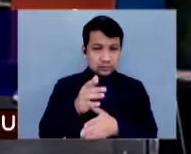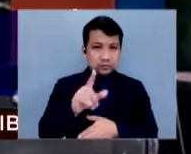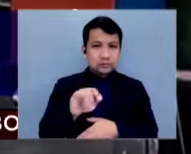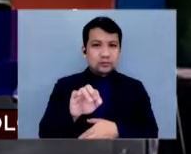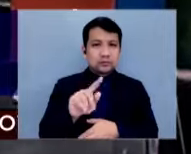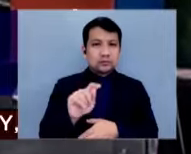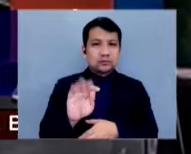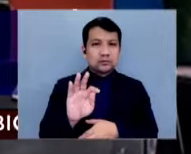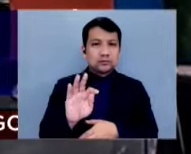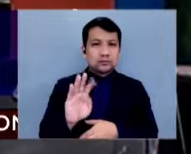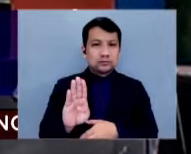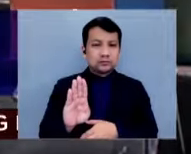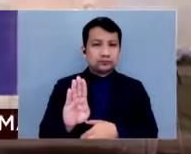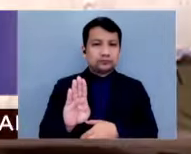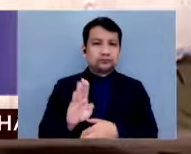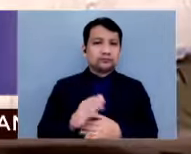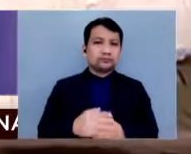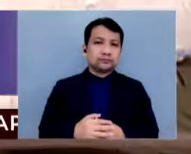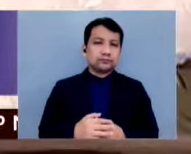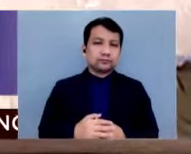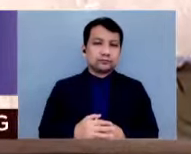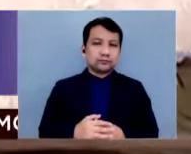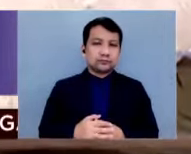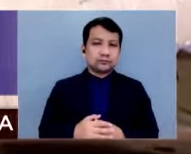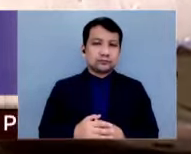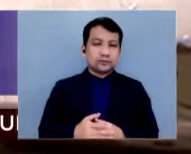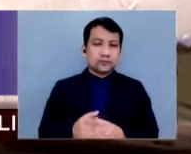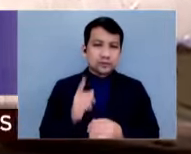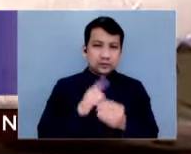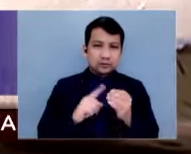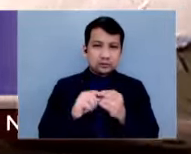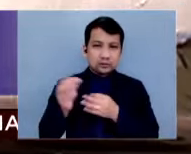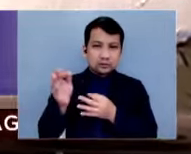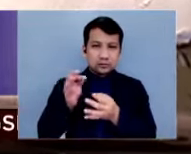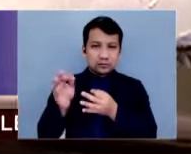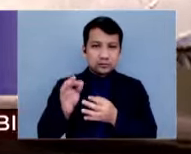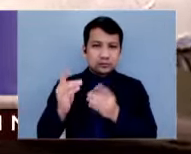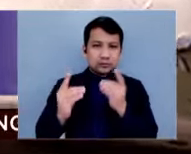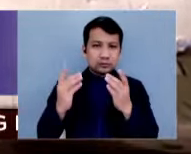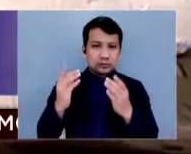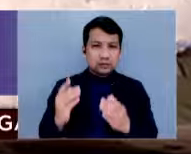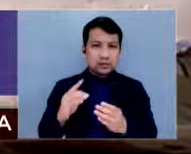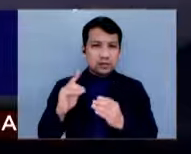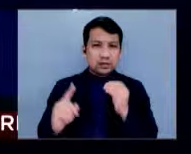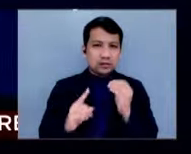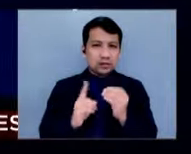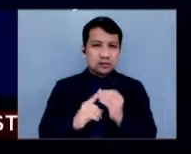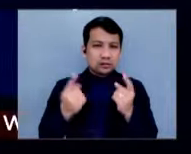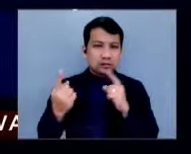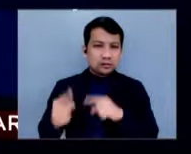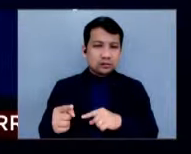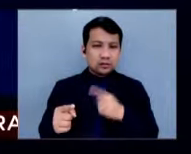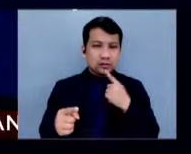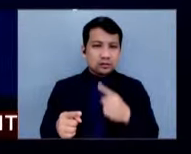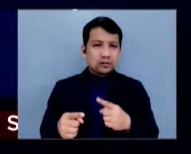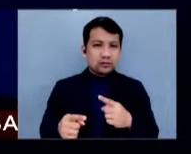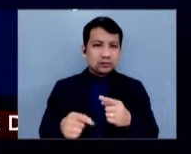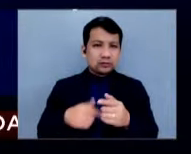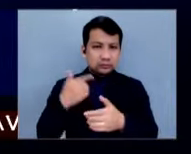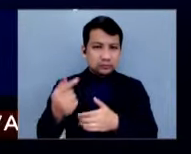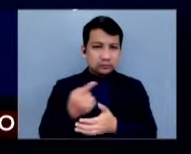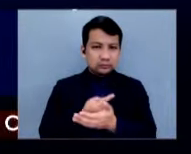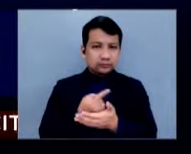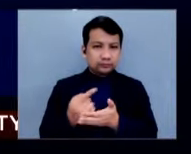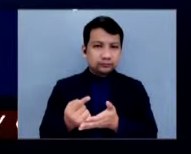Transportation Franchising and Regulatory Board para pagpaliwanagin ng driver tungkol sa insidente. Sa susunod na linggo raw ito,